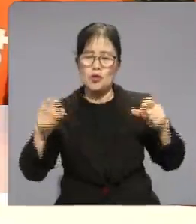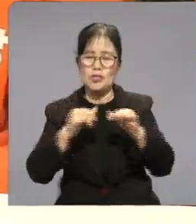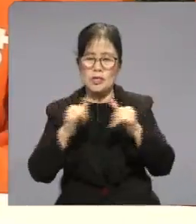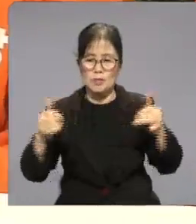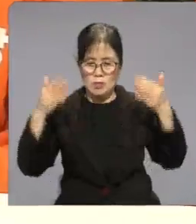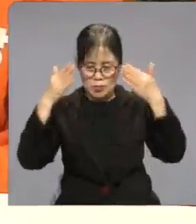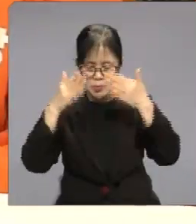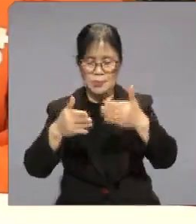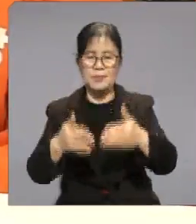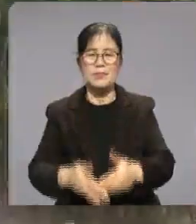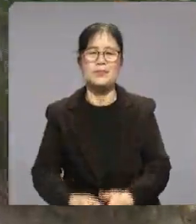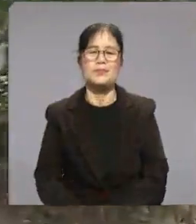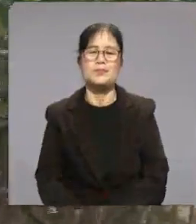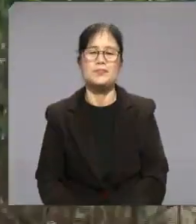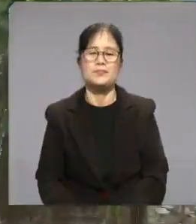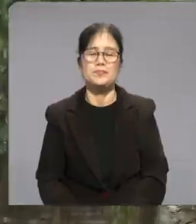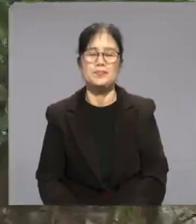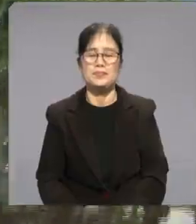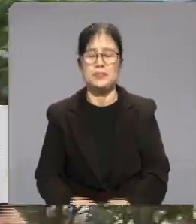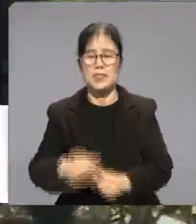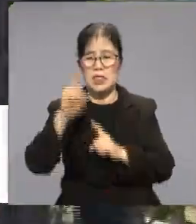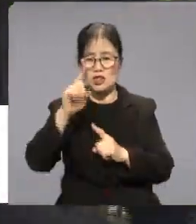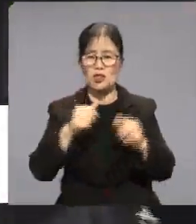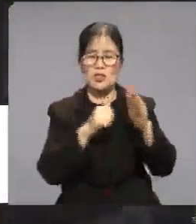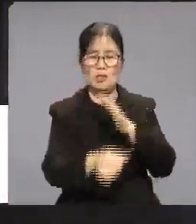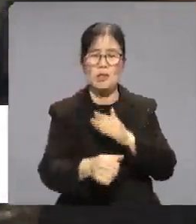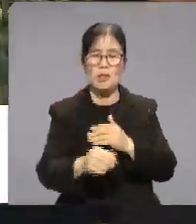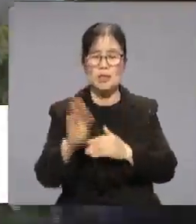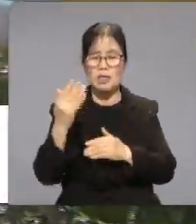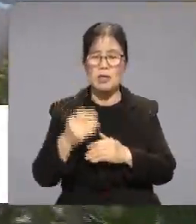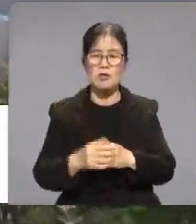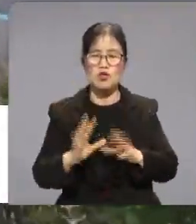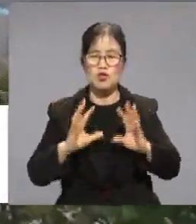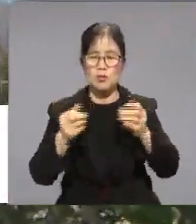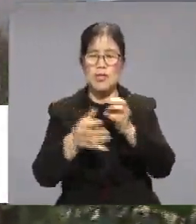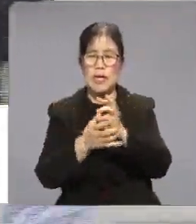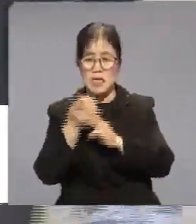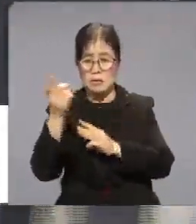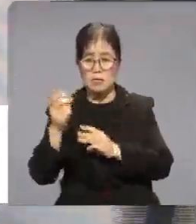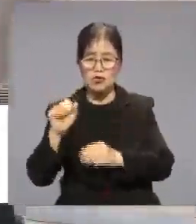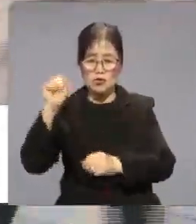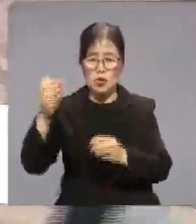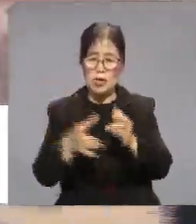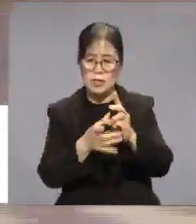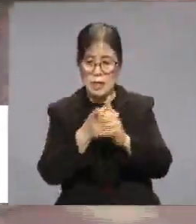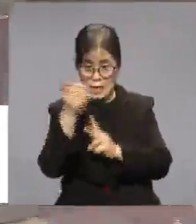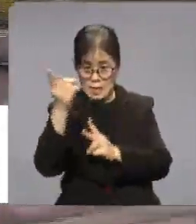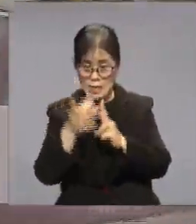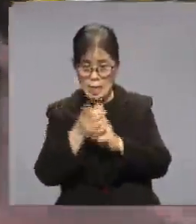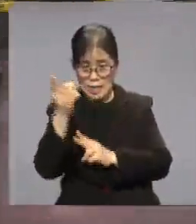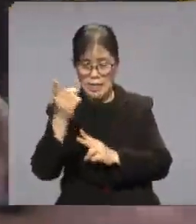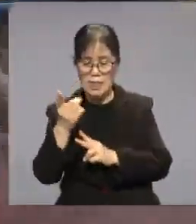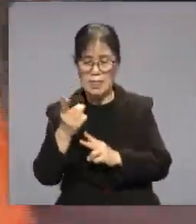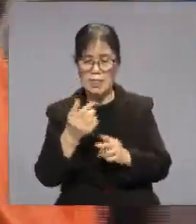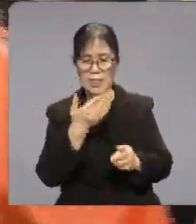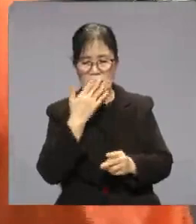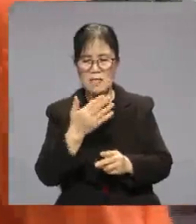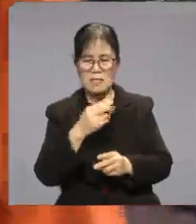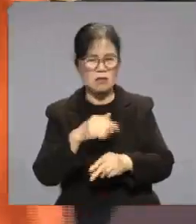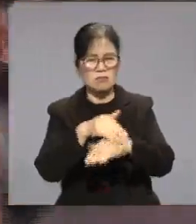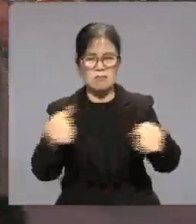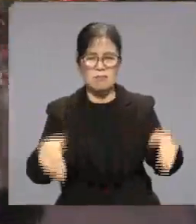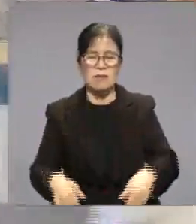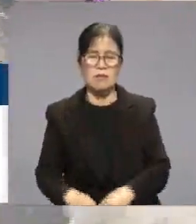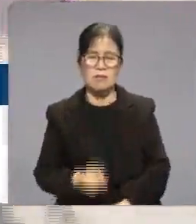집중 공략했습니다. 이준석 대표는 최근 거론되는 국민의힘 후보와의 단일화 가능성에 대해 선을 그었습니다.